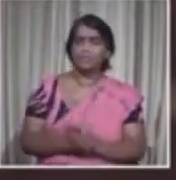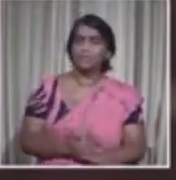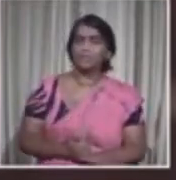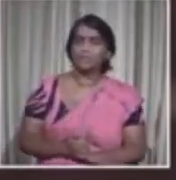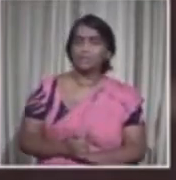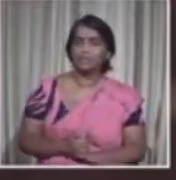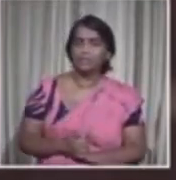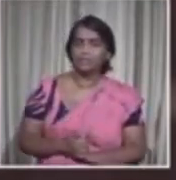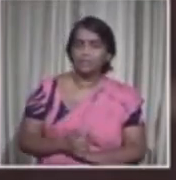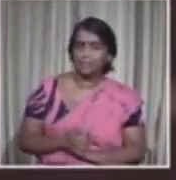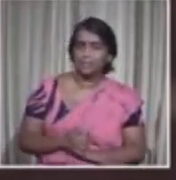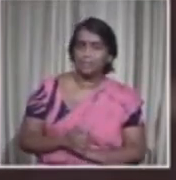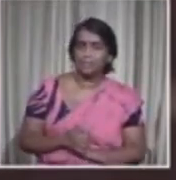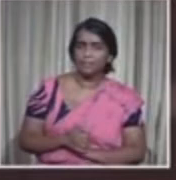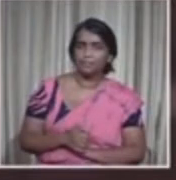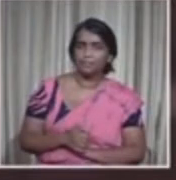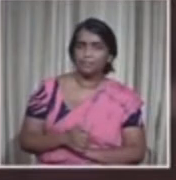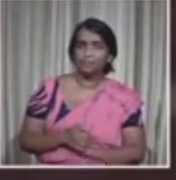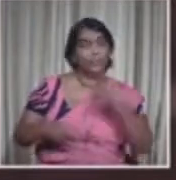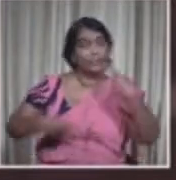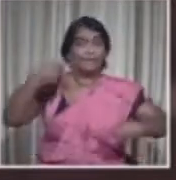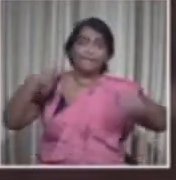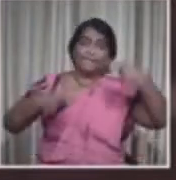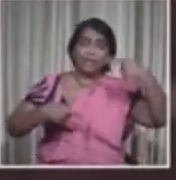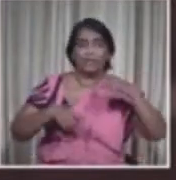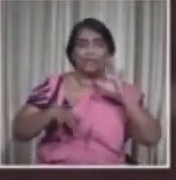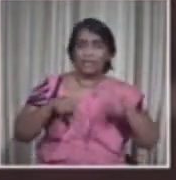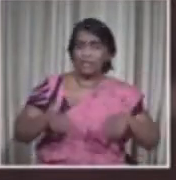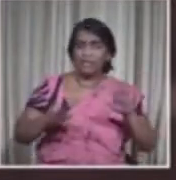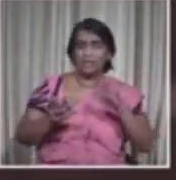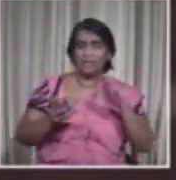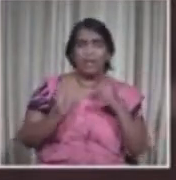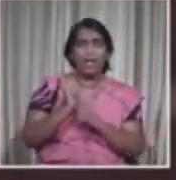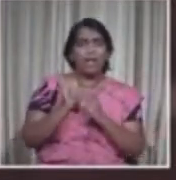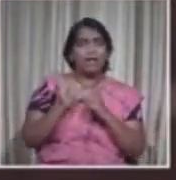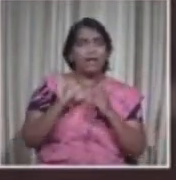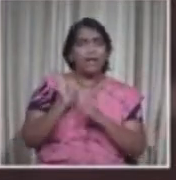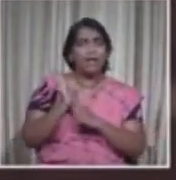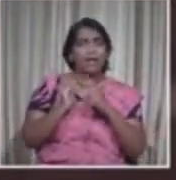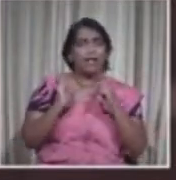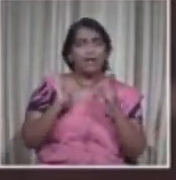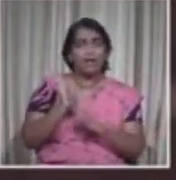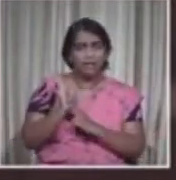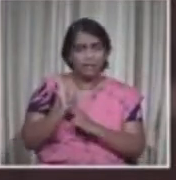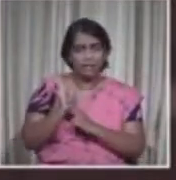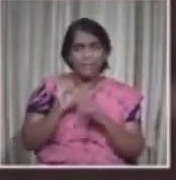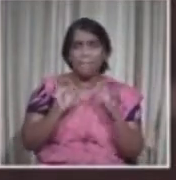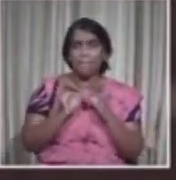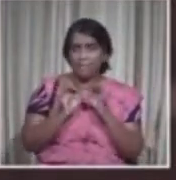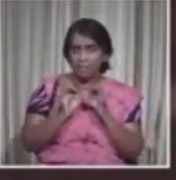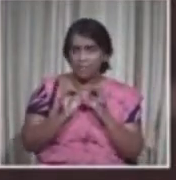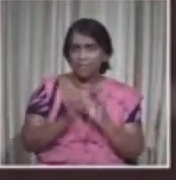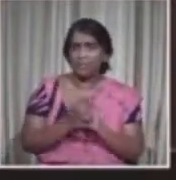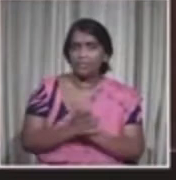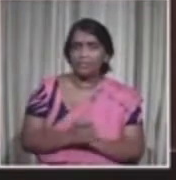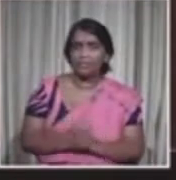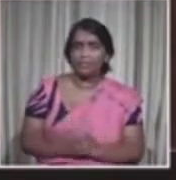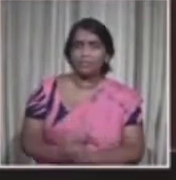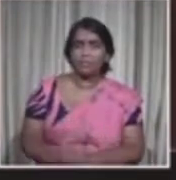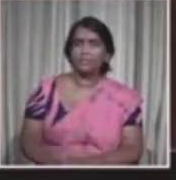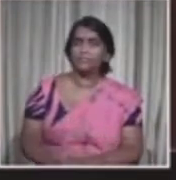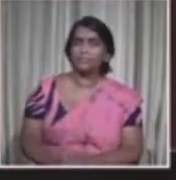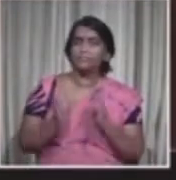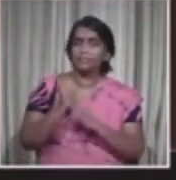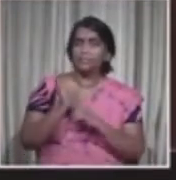විවාදයක් කරනවා. අපි විවාදෙදී මේක ගනිමු. දලින් බණ්ඩාර මන්ත්‍රීතුමා කියන්න. දලින් බණ්ඩාර මන්ත්‍රීතුමා.